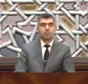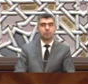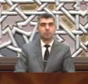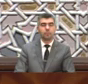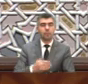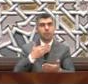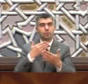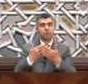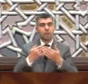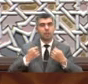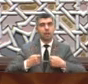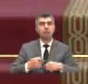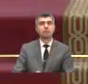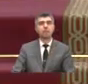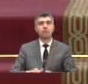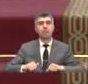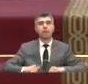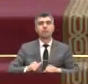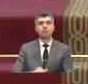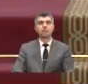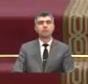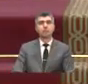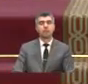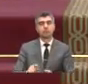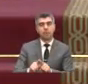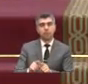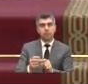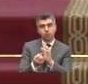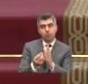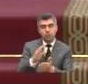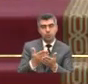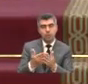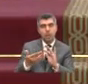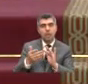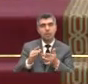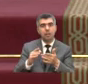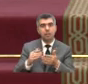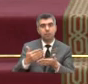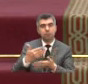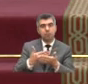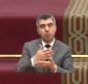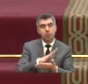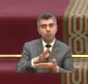شكرا السيد الرئيس. السيد الوزير، حول تعزيز إمكانيات البنية الرقمية في قطاع التعليم